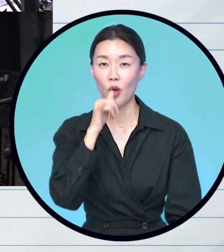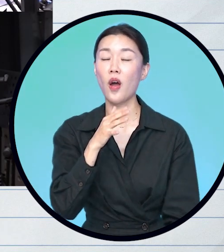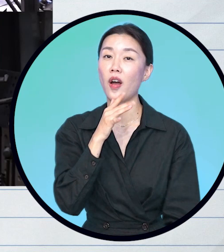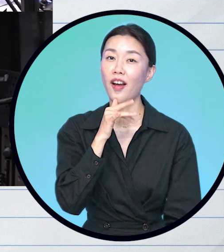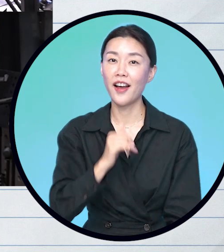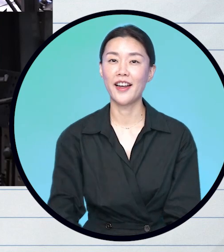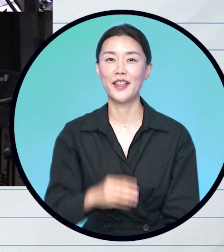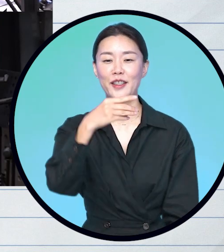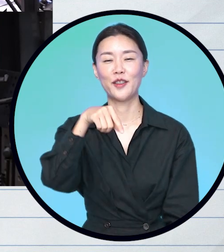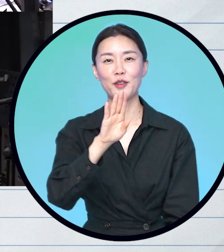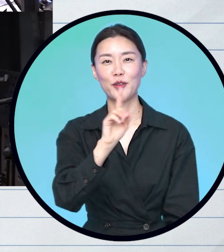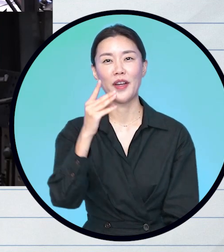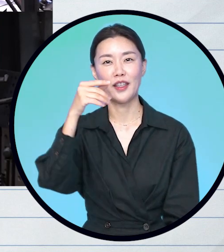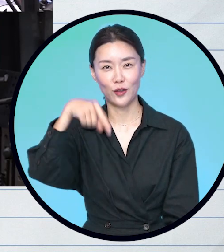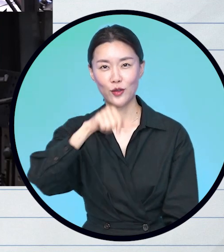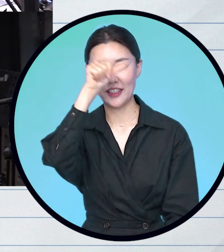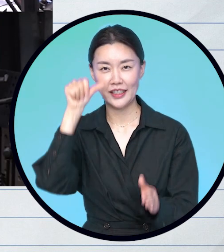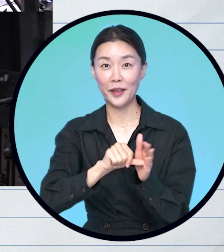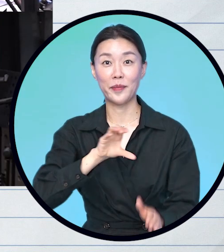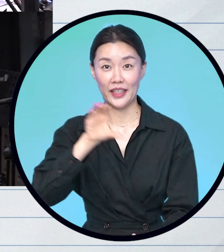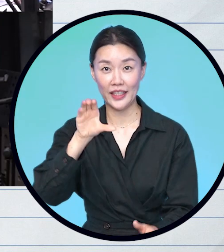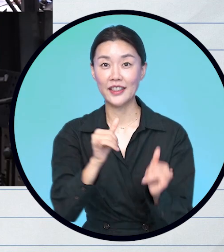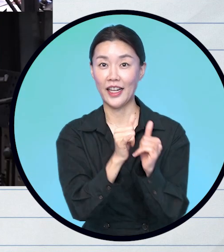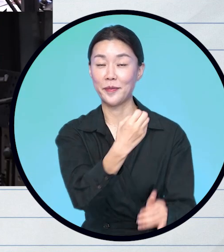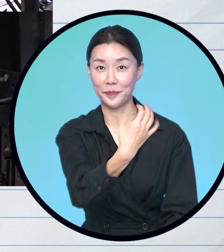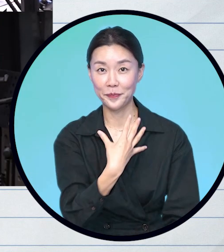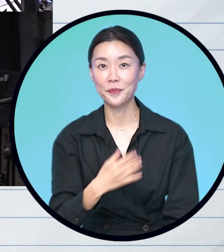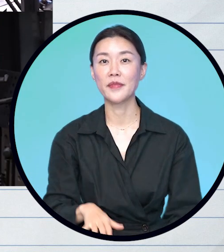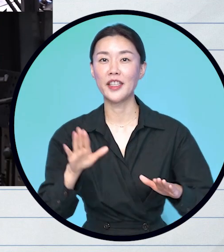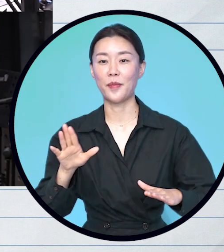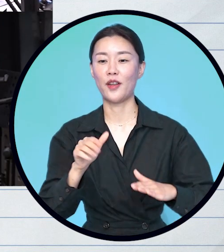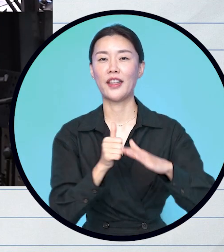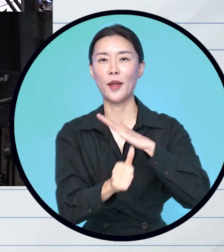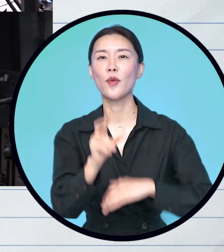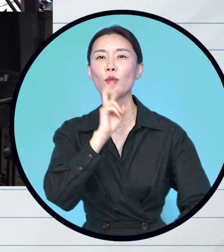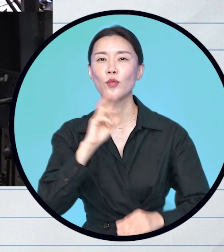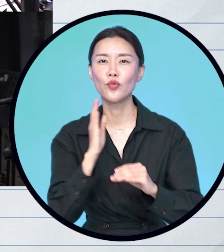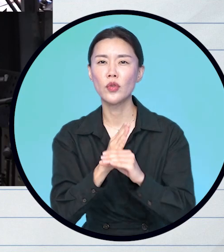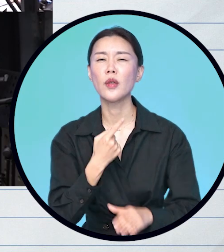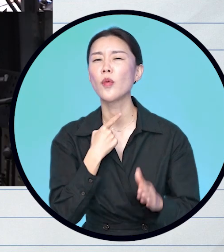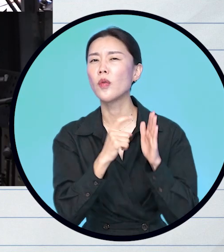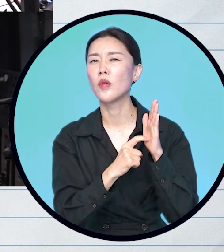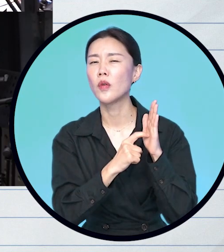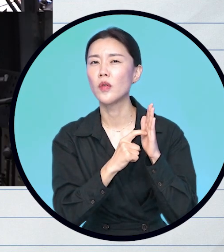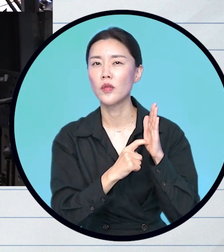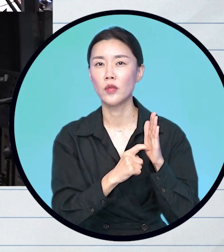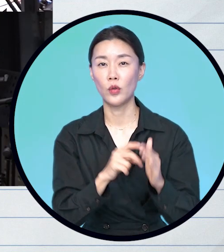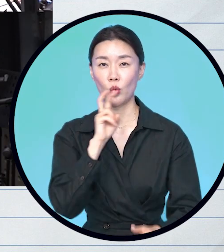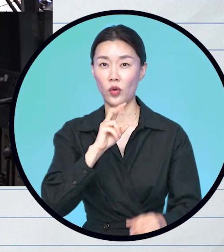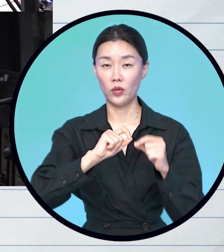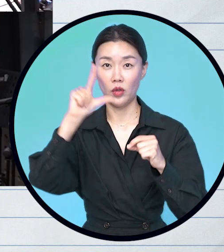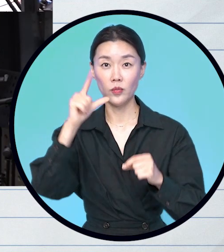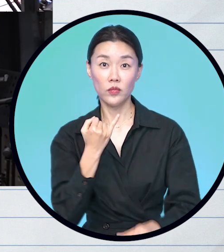자, 투바투의 인생배팅님이 이번 타이틀곡에서 목 긁는 발성을 많이 쓰던데 괜찮아요?